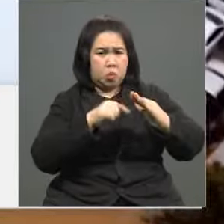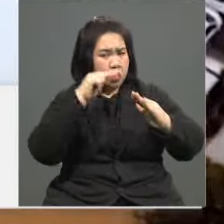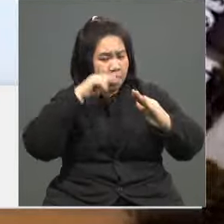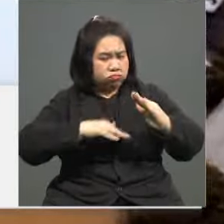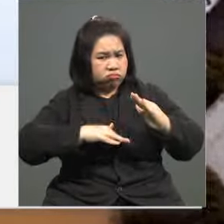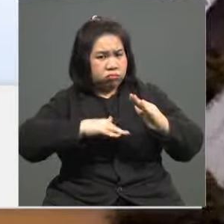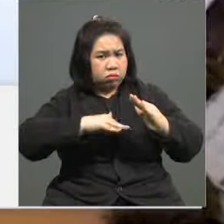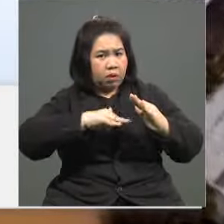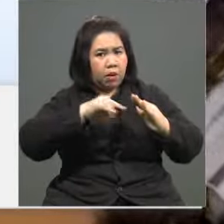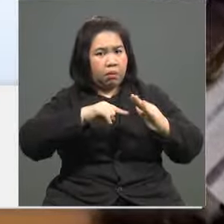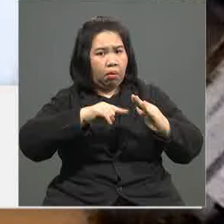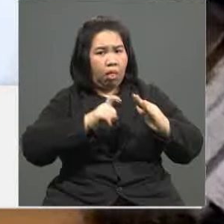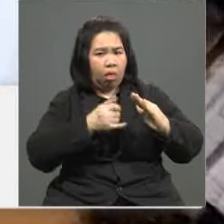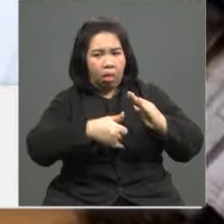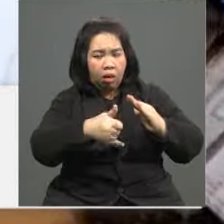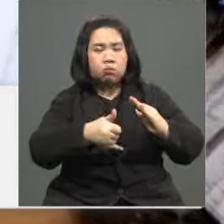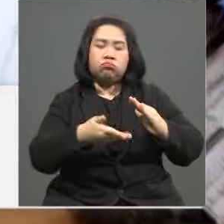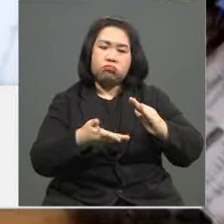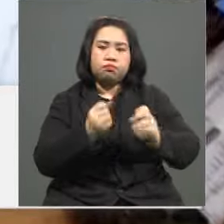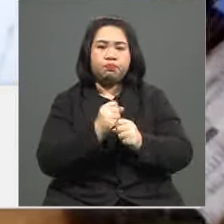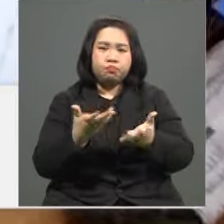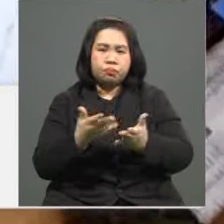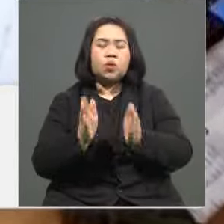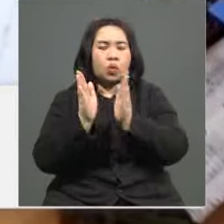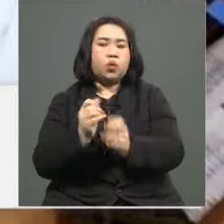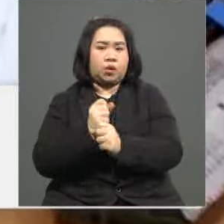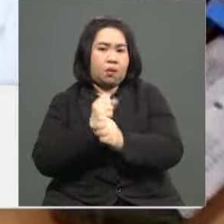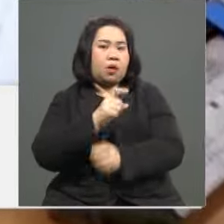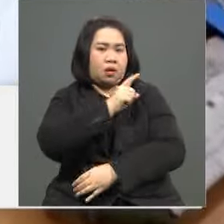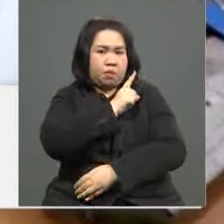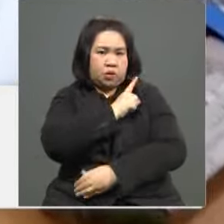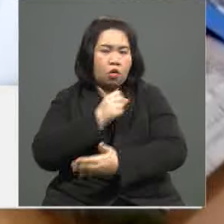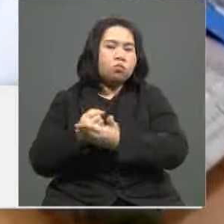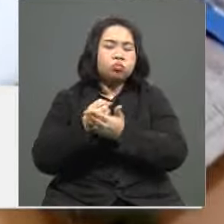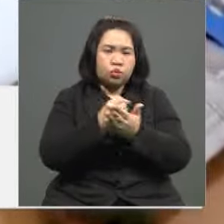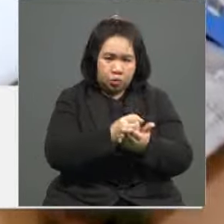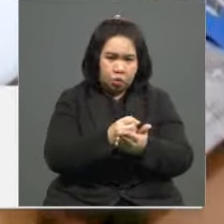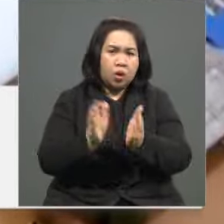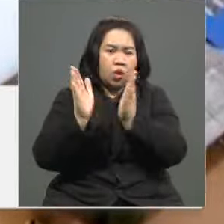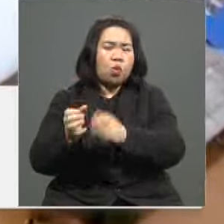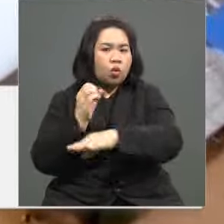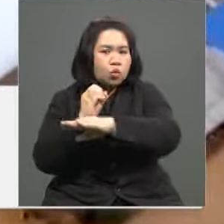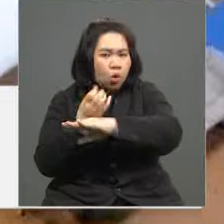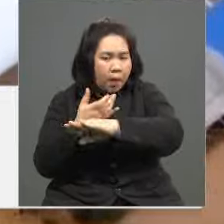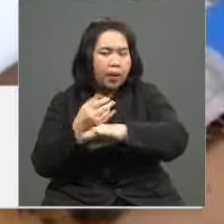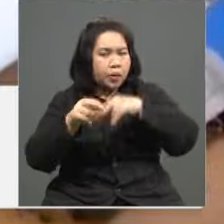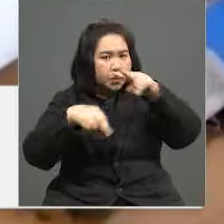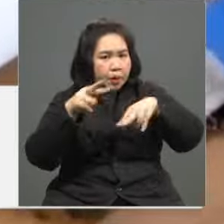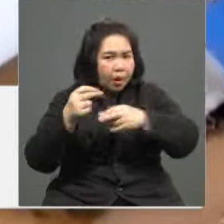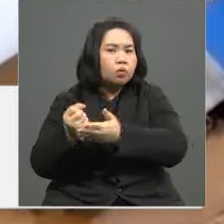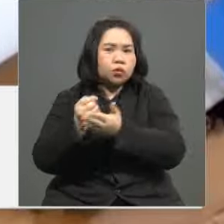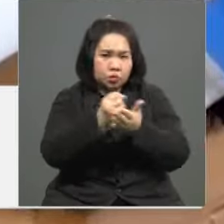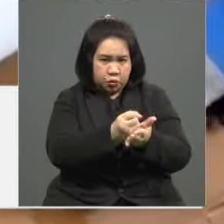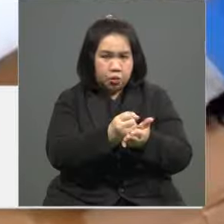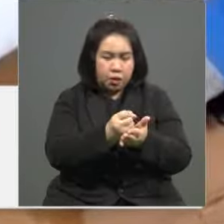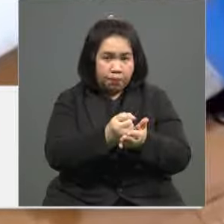ท่วมสูงไม่สามารถออกมาได้โดยมีการระดมกำลังหน่วยงานที่เกี่ยวข้องตลอดจนทีมงานเจ้าหน้าที่กู้ภัยเร่งให้การช่วยเหลือซึ่งหลัง